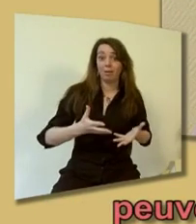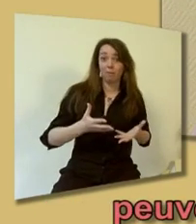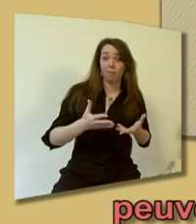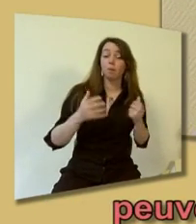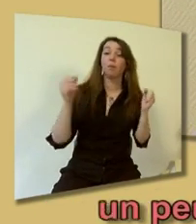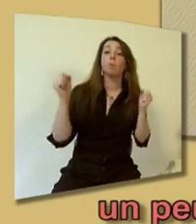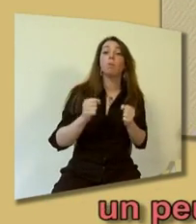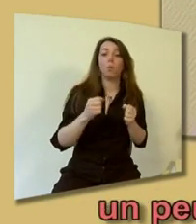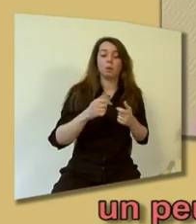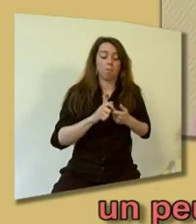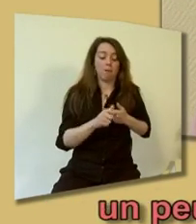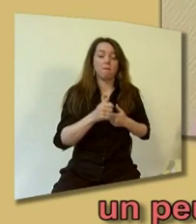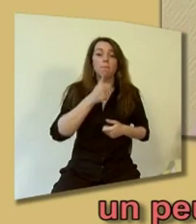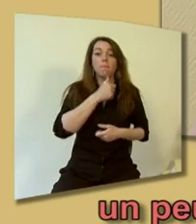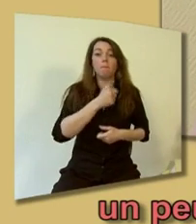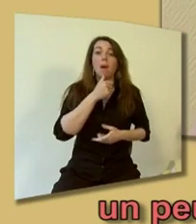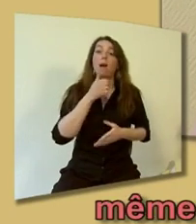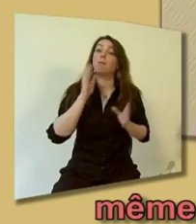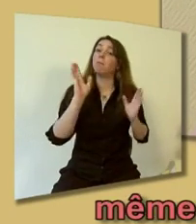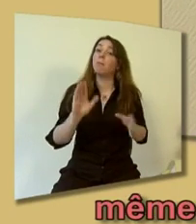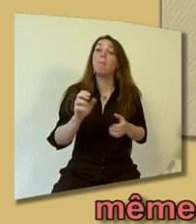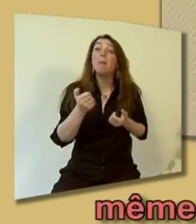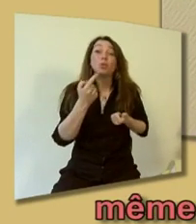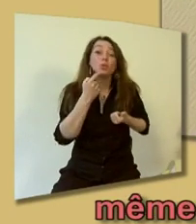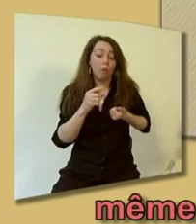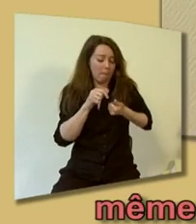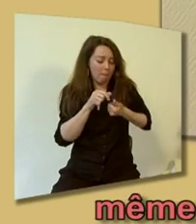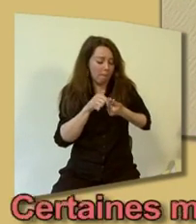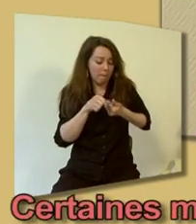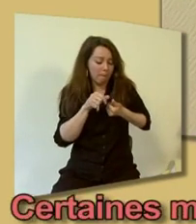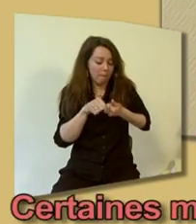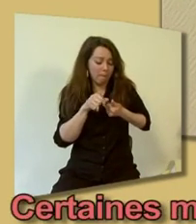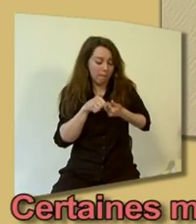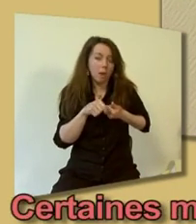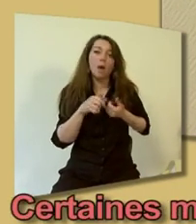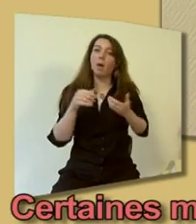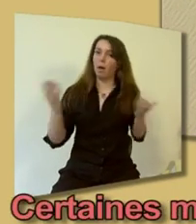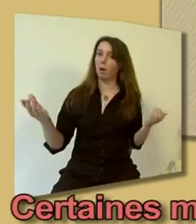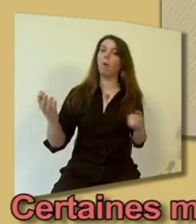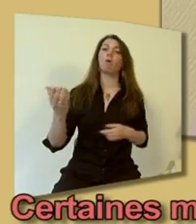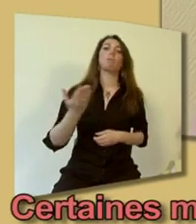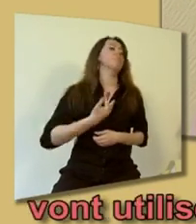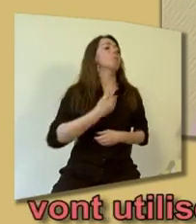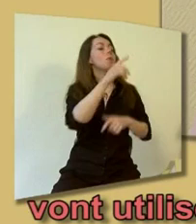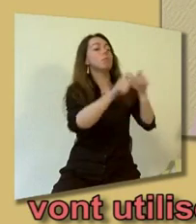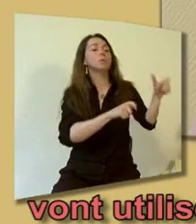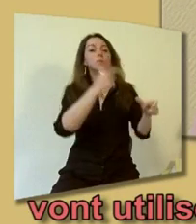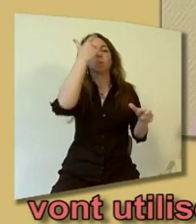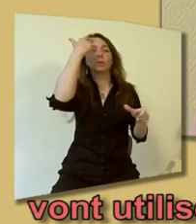parfois un petit peu douloureuses ou même parfois saigner. Certaines mamans, en prévention,